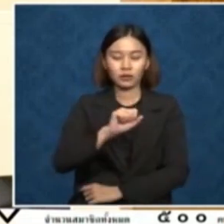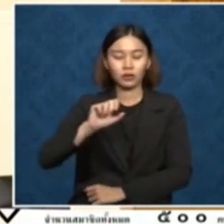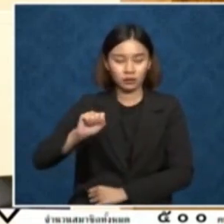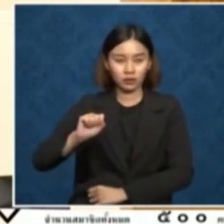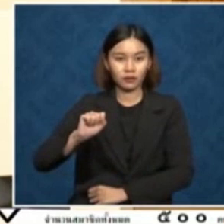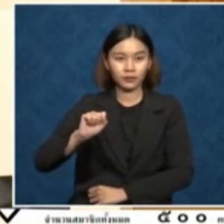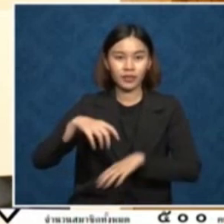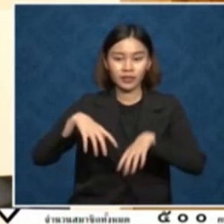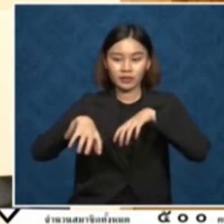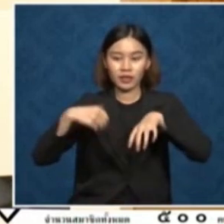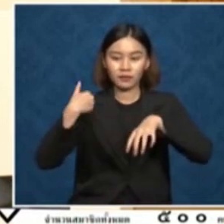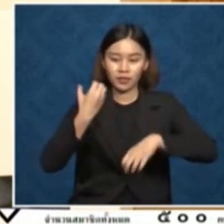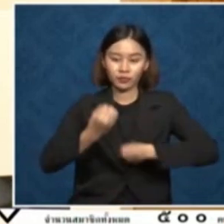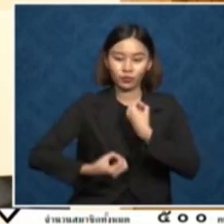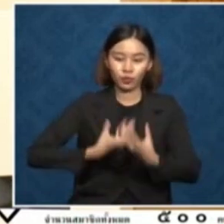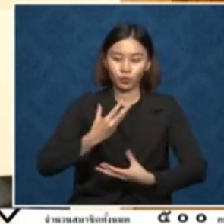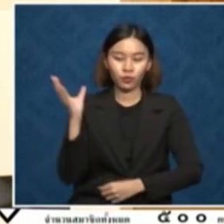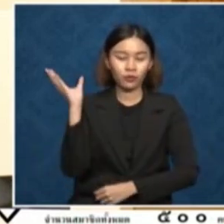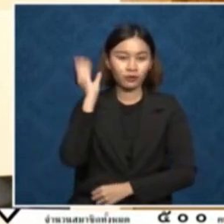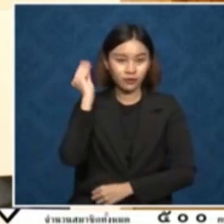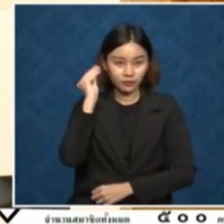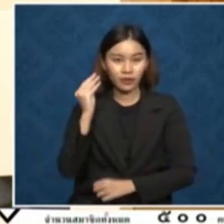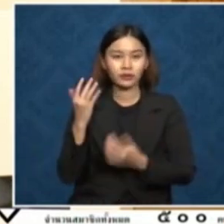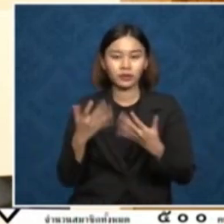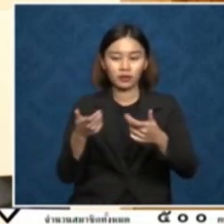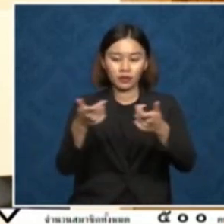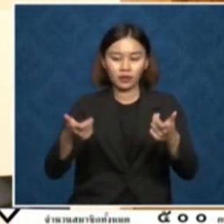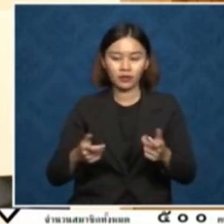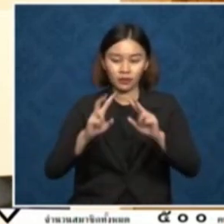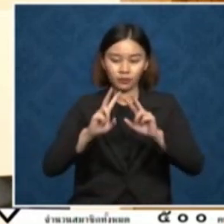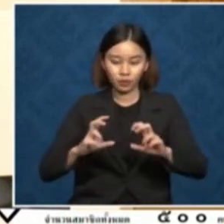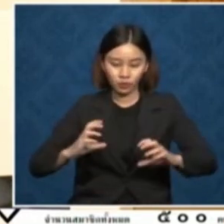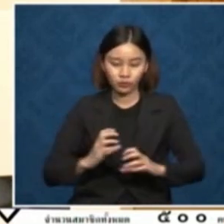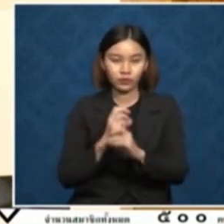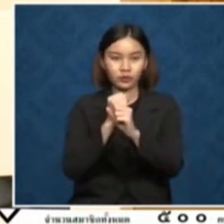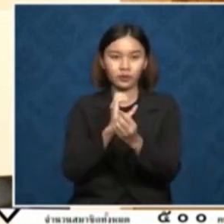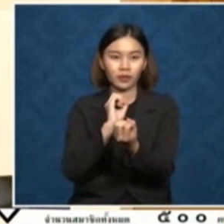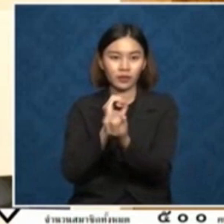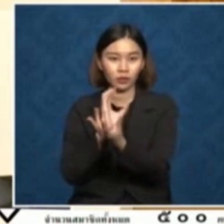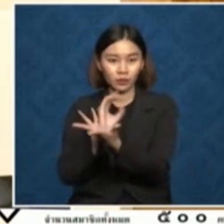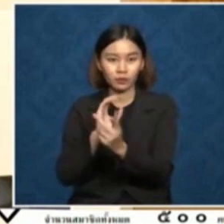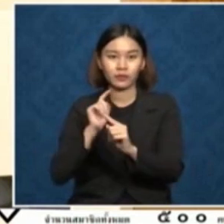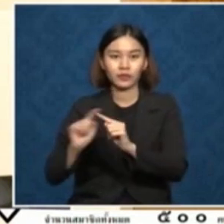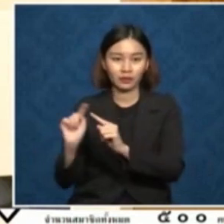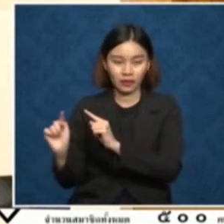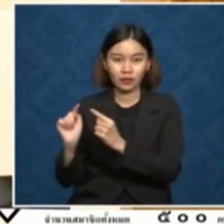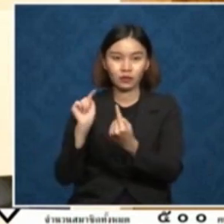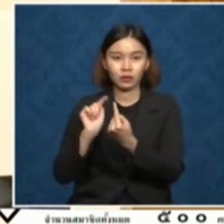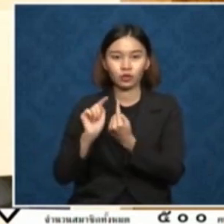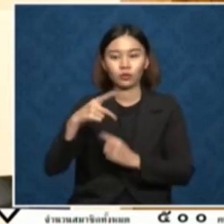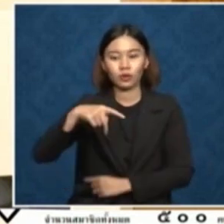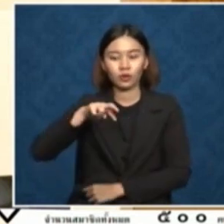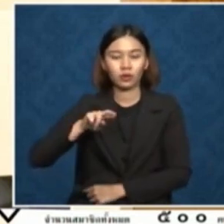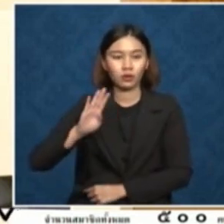รนะครับได้จัดให้มีการรับฟังความคิดเห็นและรายงานผลการวิเคราะห์ผลกระทบที่อาจจะเกิดขึ้นจากร่างพระราช